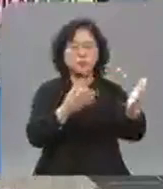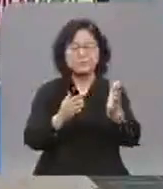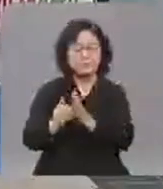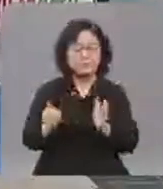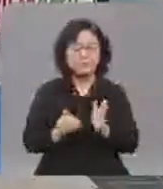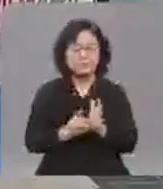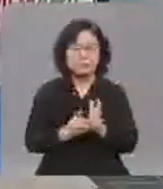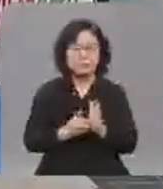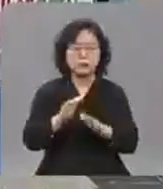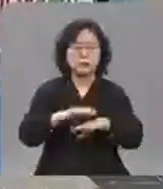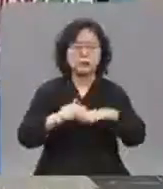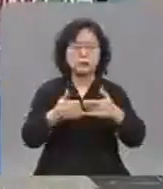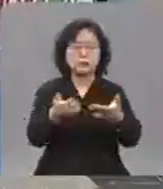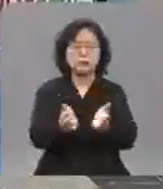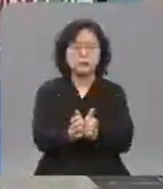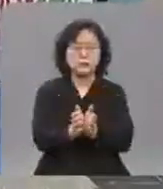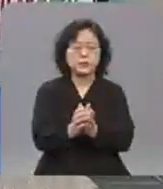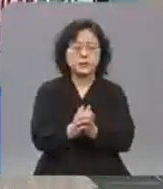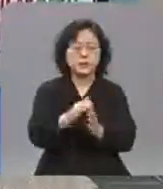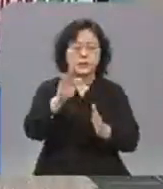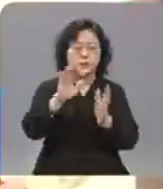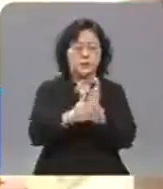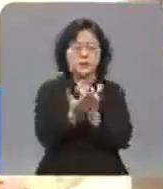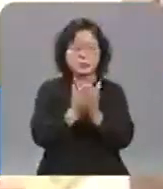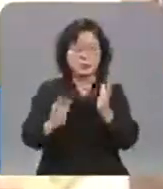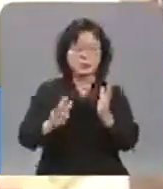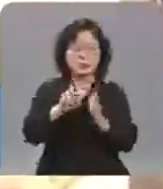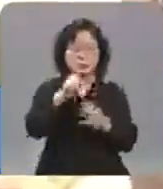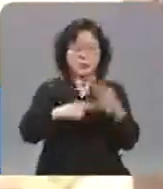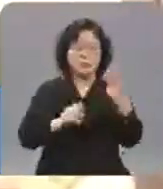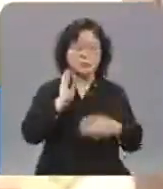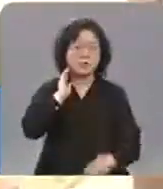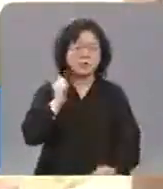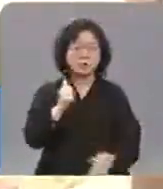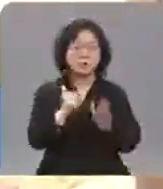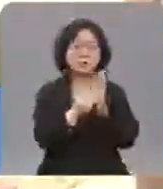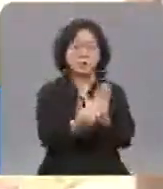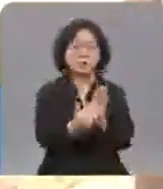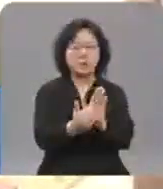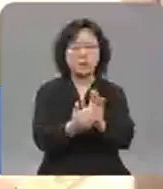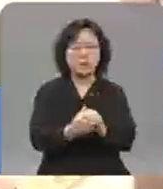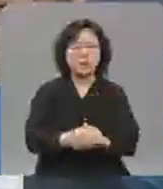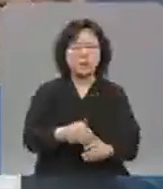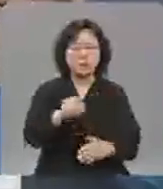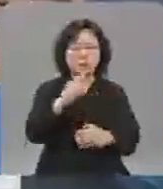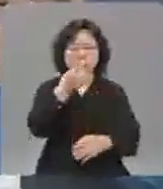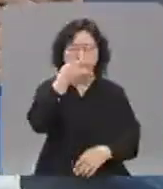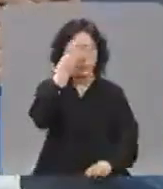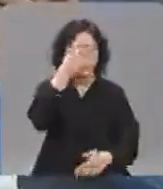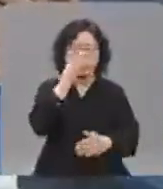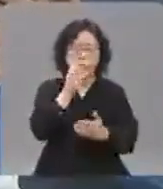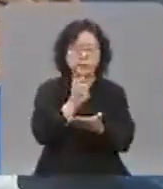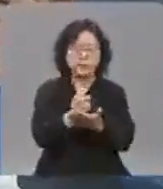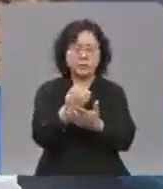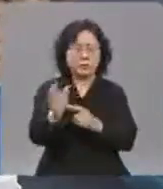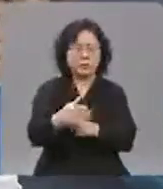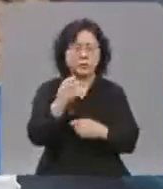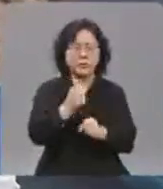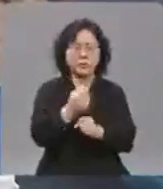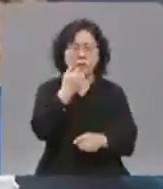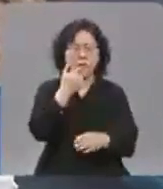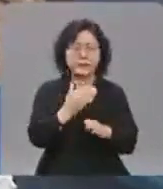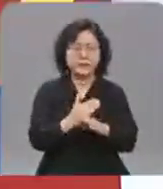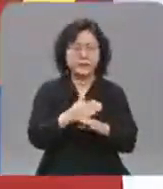주장했습니다. 농민단체들은 또 시대에 역행하는 윤석열 대통령을 거부하고 양곡관리법을 누더기로 만든 민주당